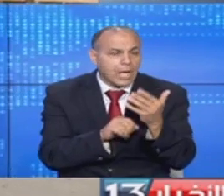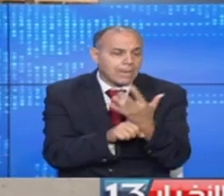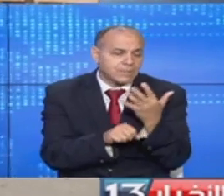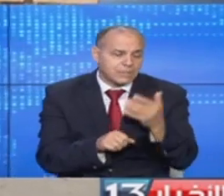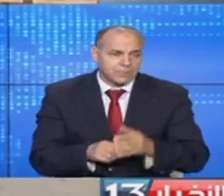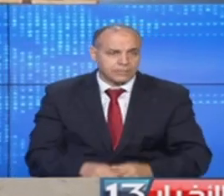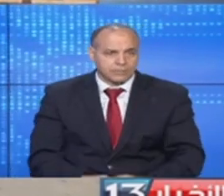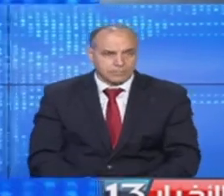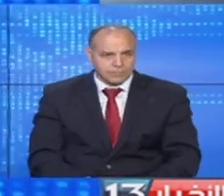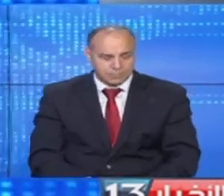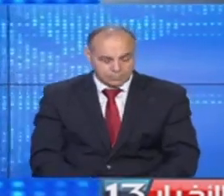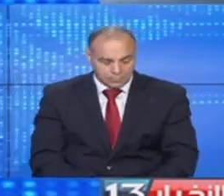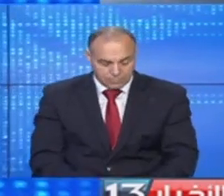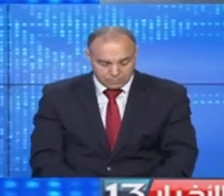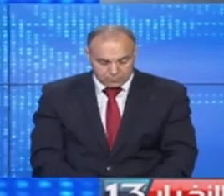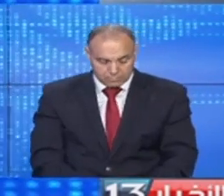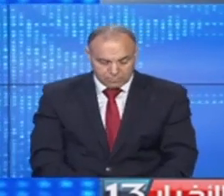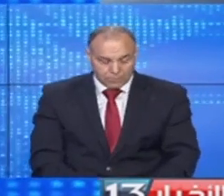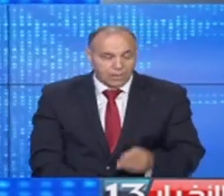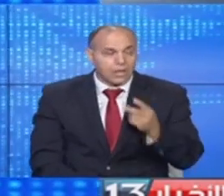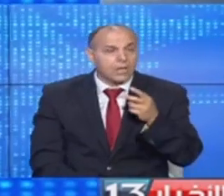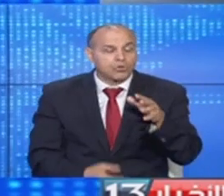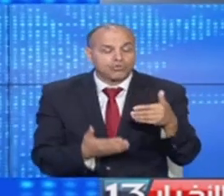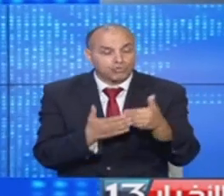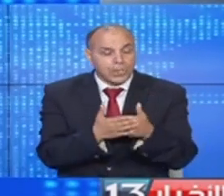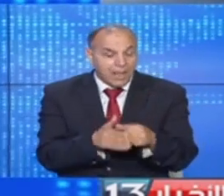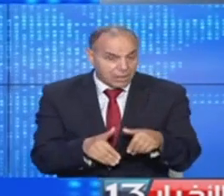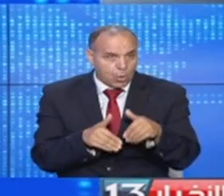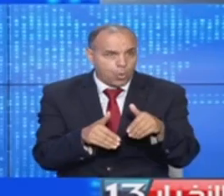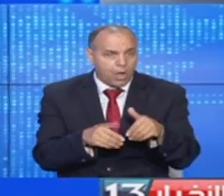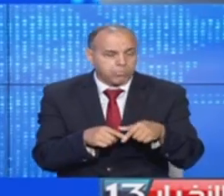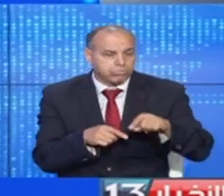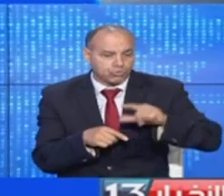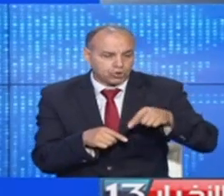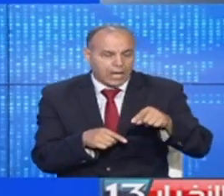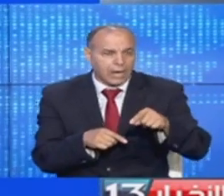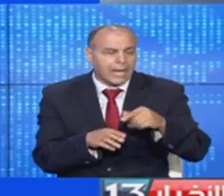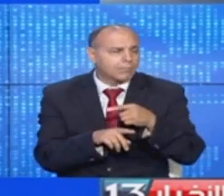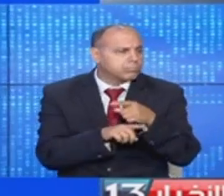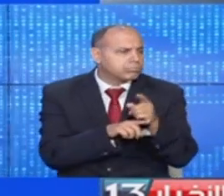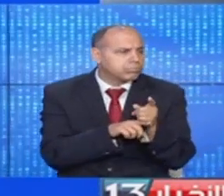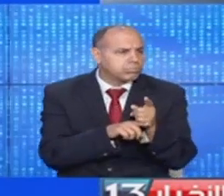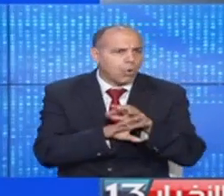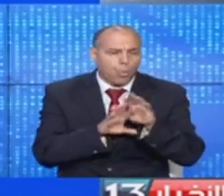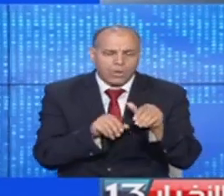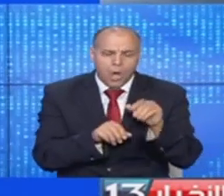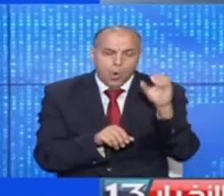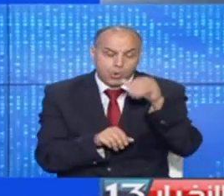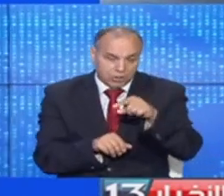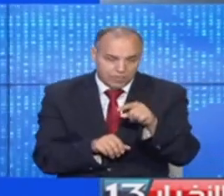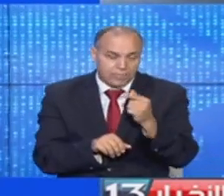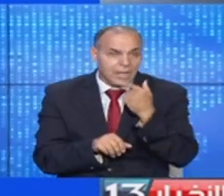سنوات تشهد وجزيره جربه على مدى هذا الشهر والى غايه موحشه ال اكتوبر القادم